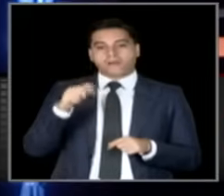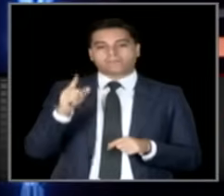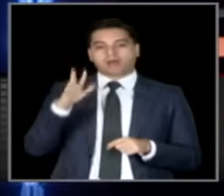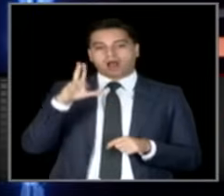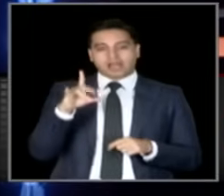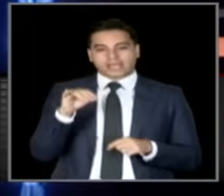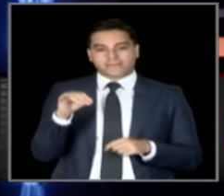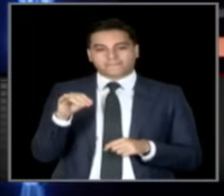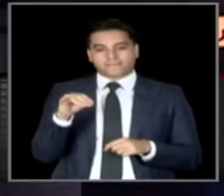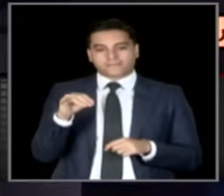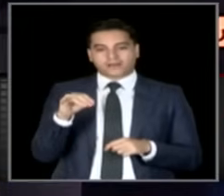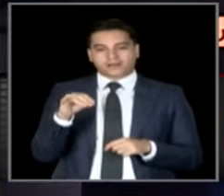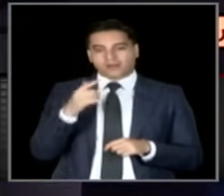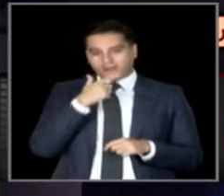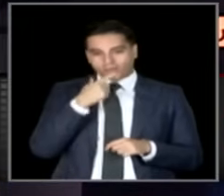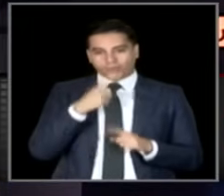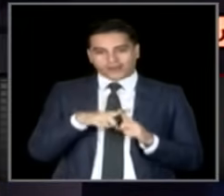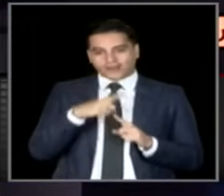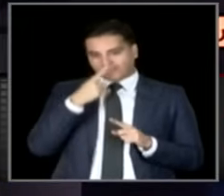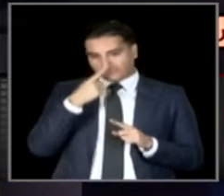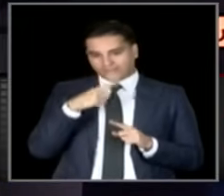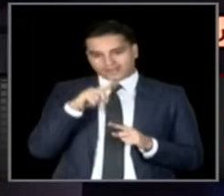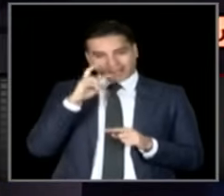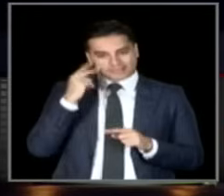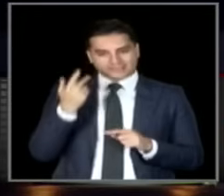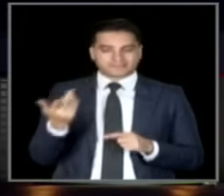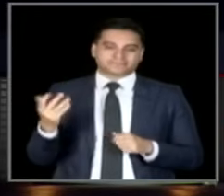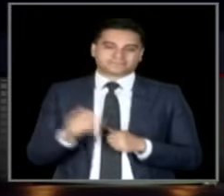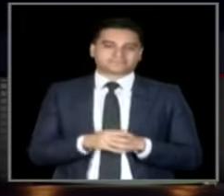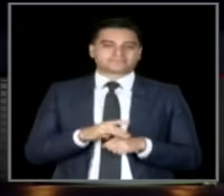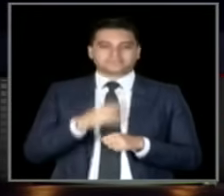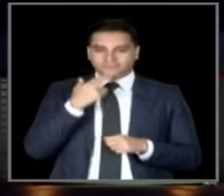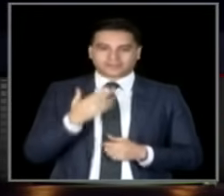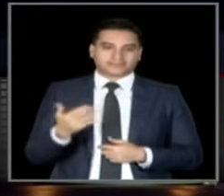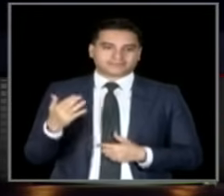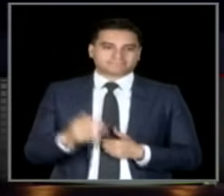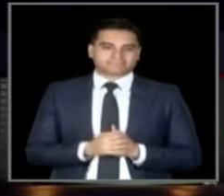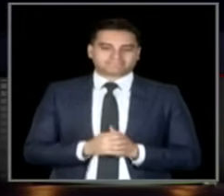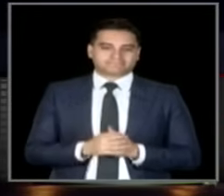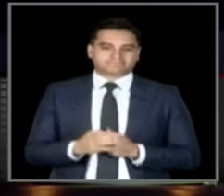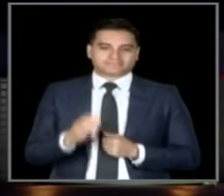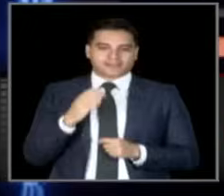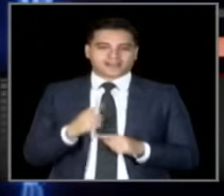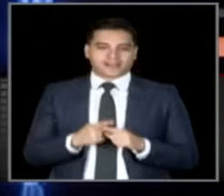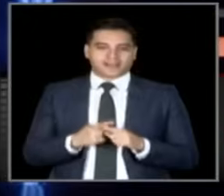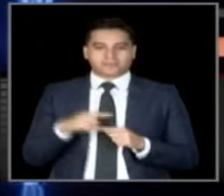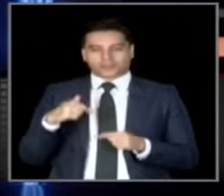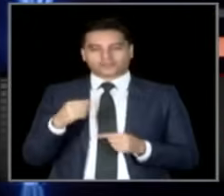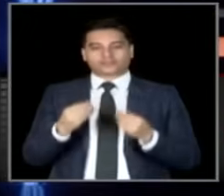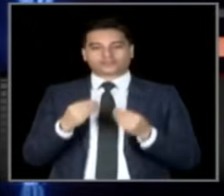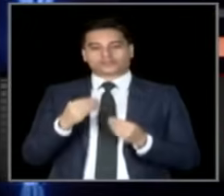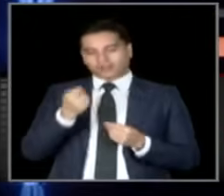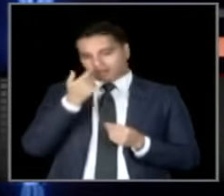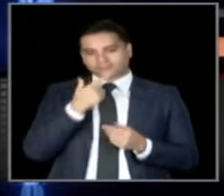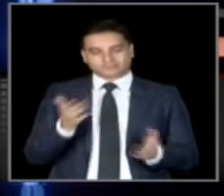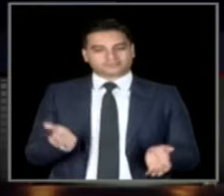والفيل الأزرق. عيط كده ليه؟ حرام. يلا يا رانيا عيطي، دي فقرة الدراما،